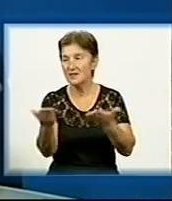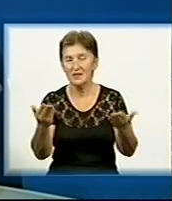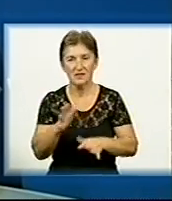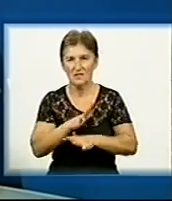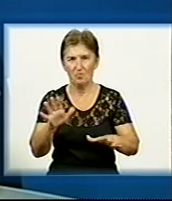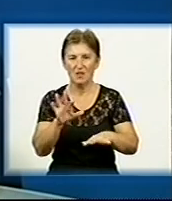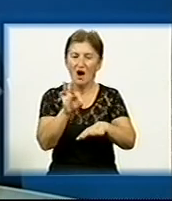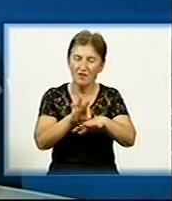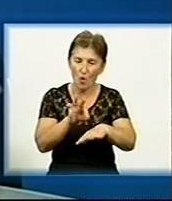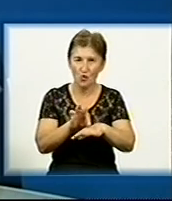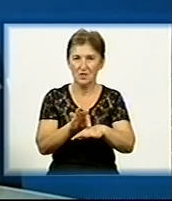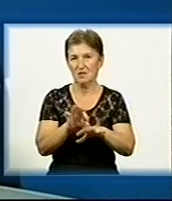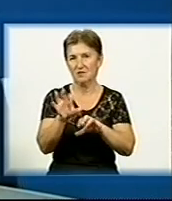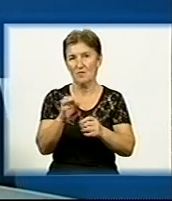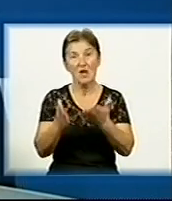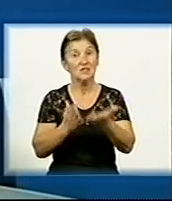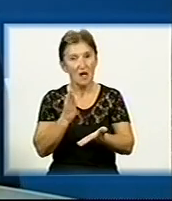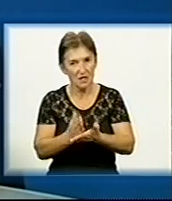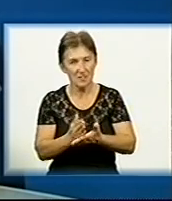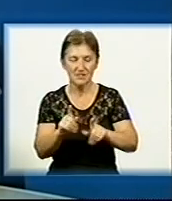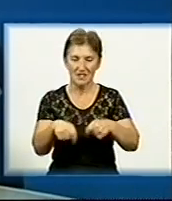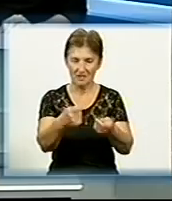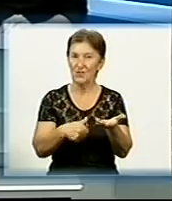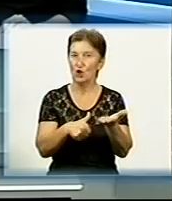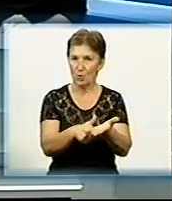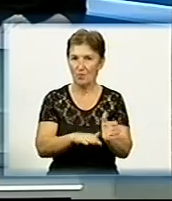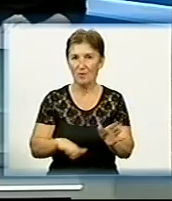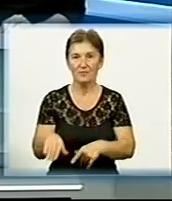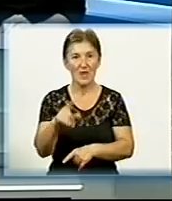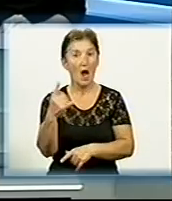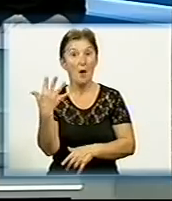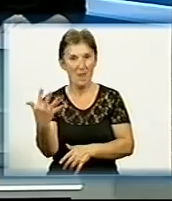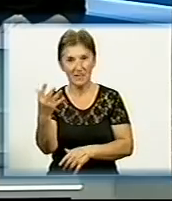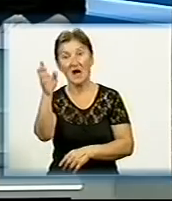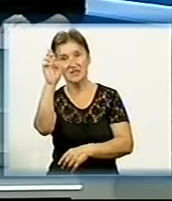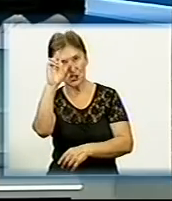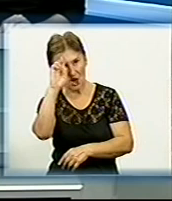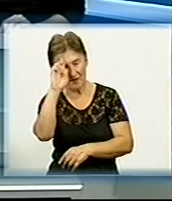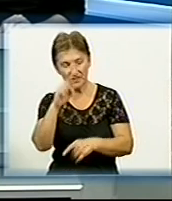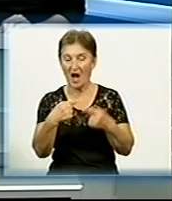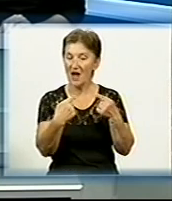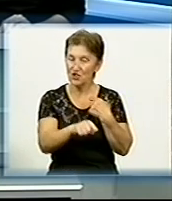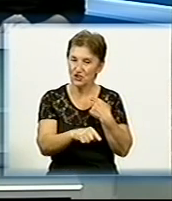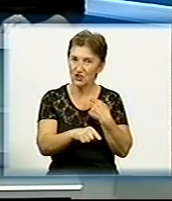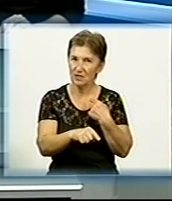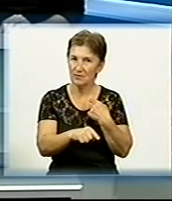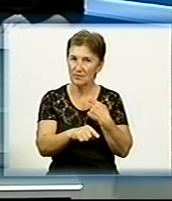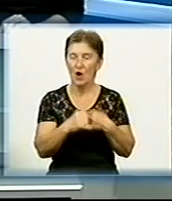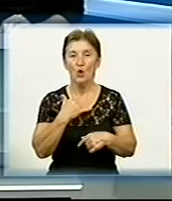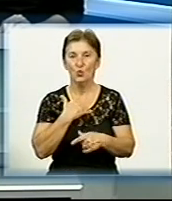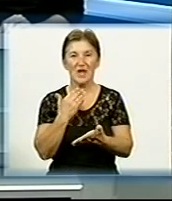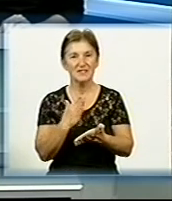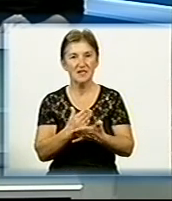хворих тварин, якщо то надавати допомогу їм в цьому. 5 державних підприємств, а інші хто це? Інші це у нас